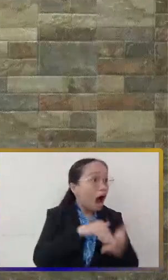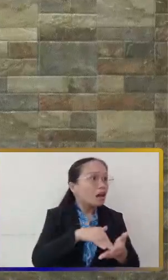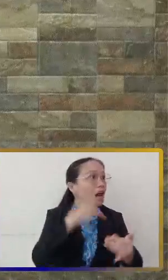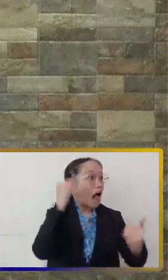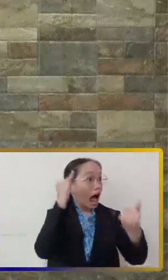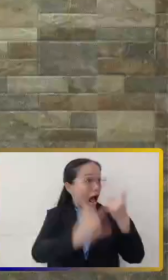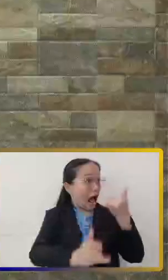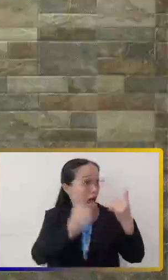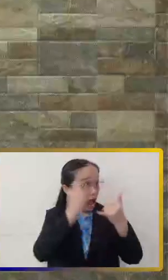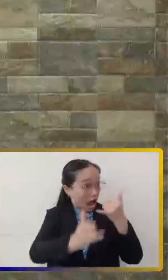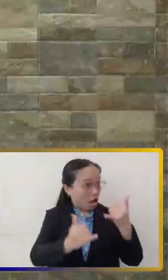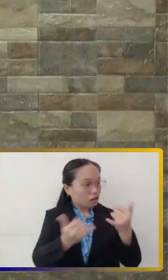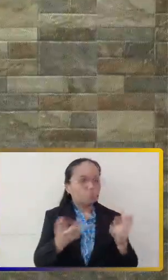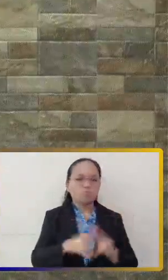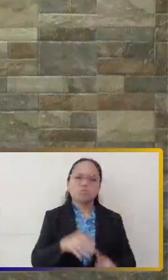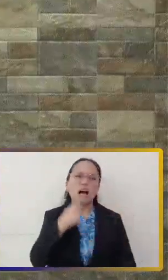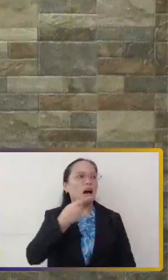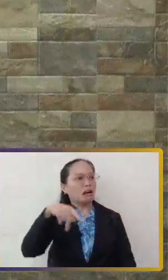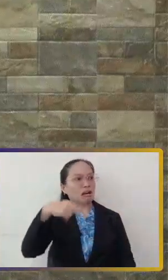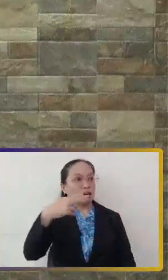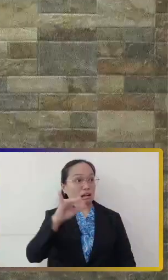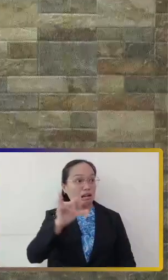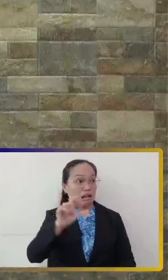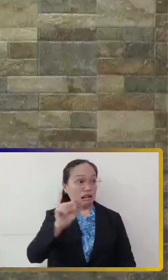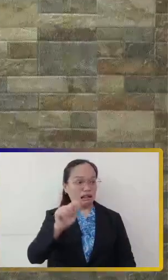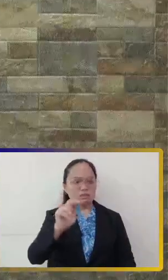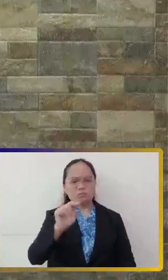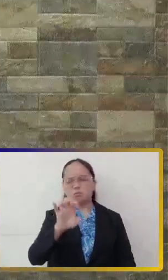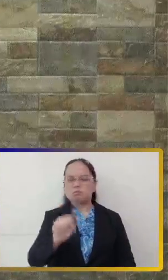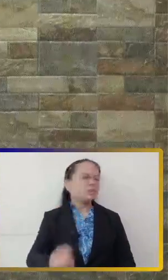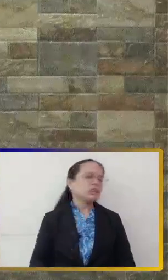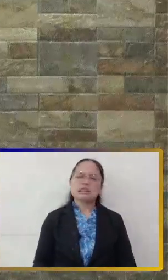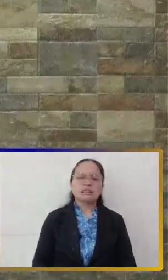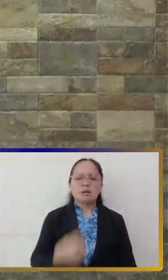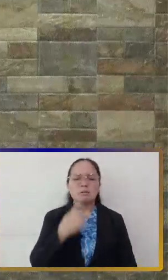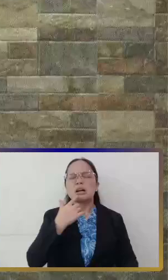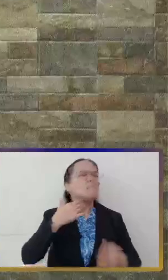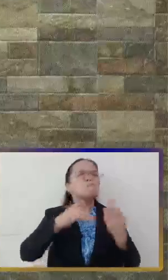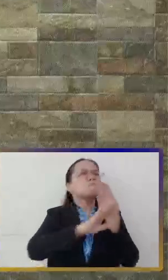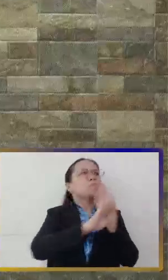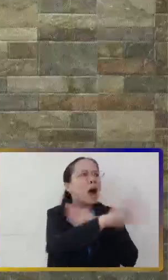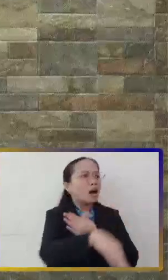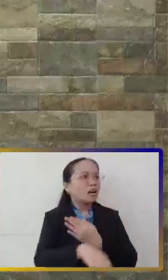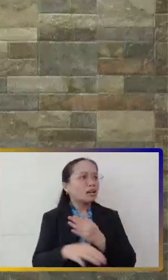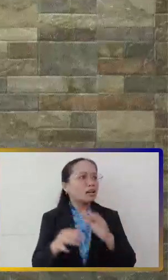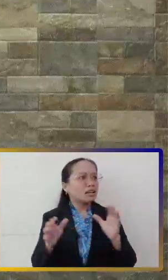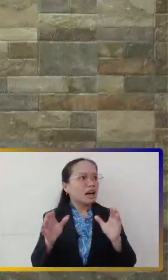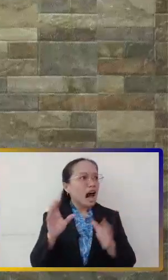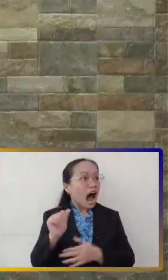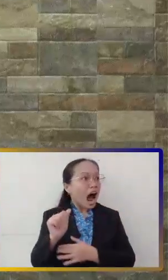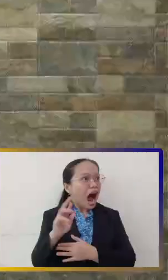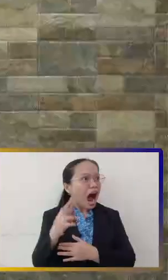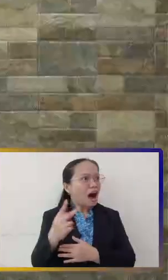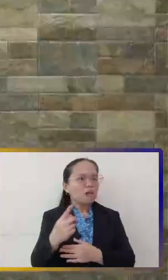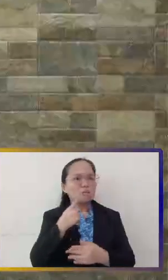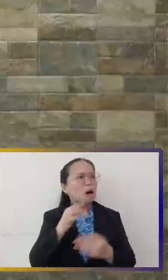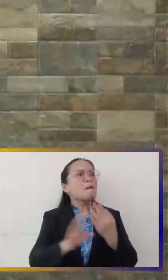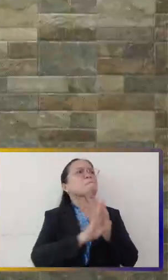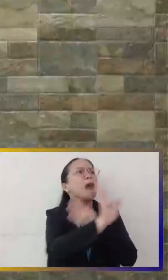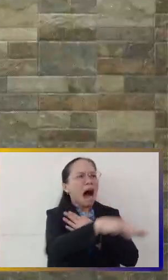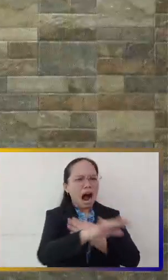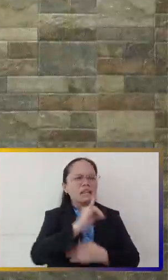nga lang natin yan sa mga Israelites. yung you understand na hindi